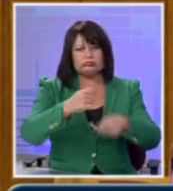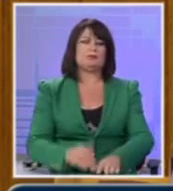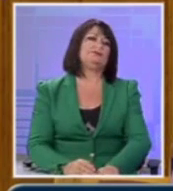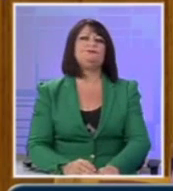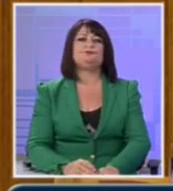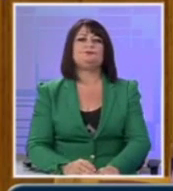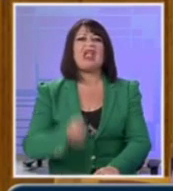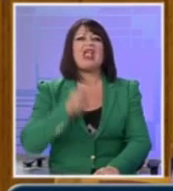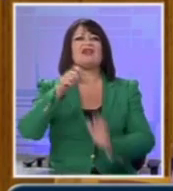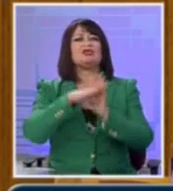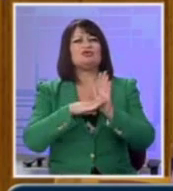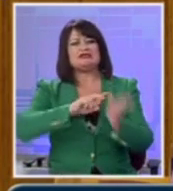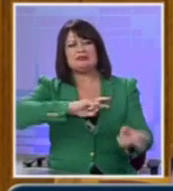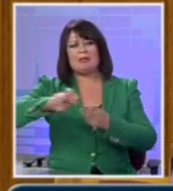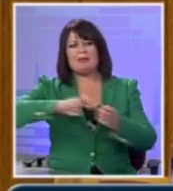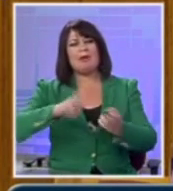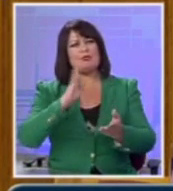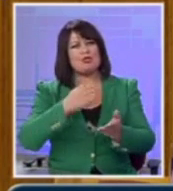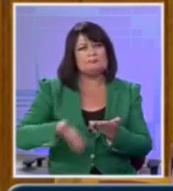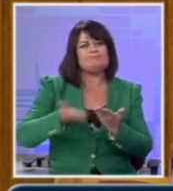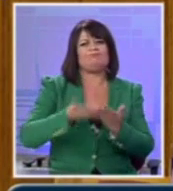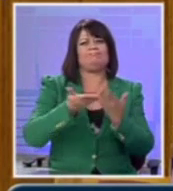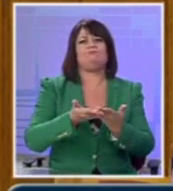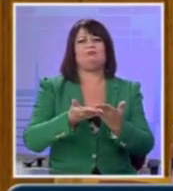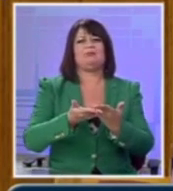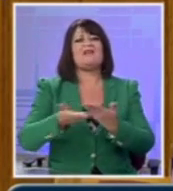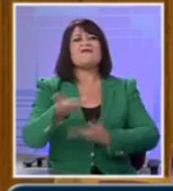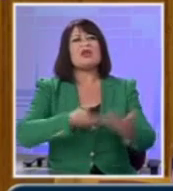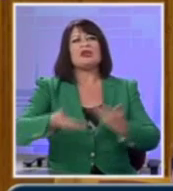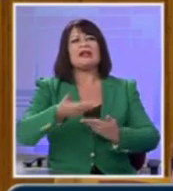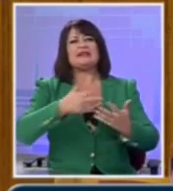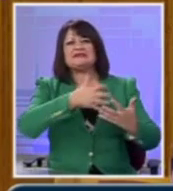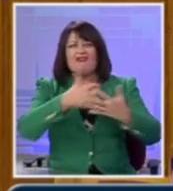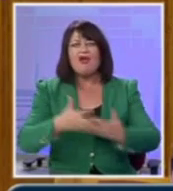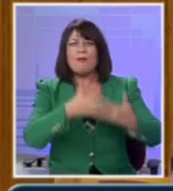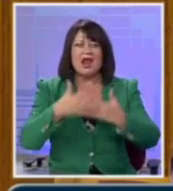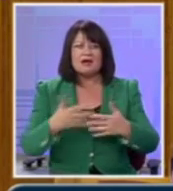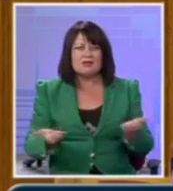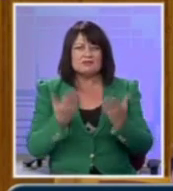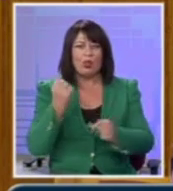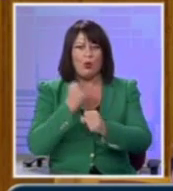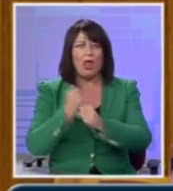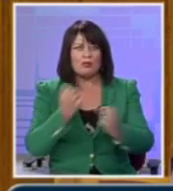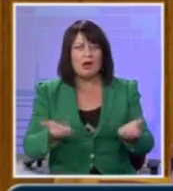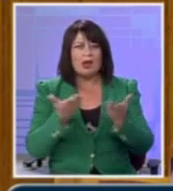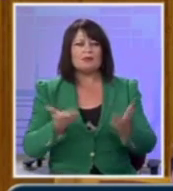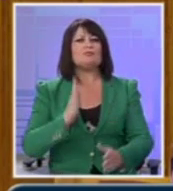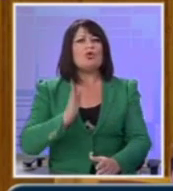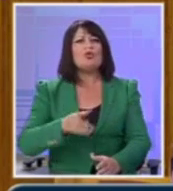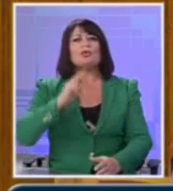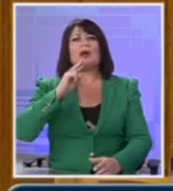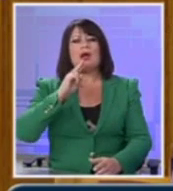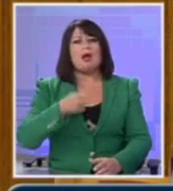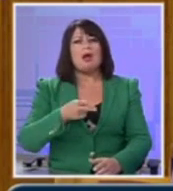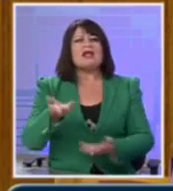λελιατημένο ασφαλιστικό σύστημα, να κινήσουν τις βιοτεχνίες και τις βιομηχανίες, να απαντήσουν στο ερώτημα πού θα